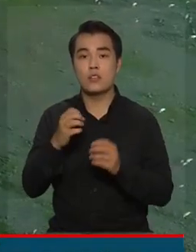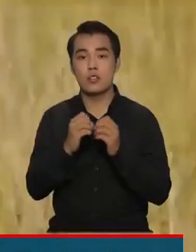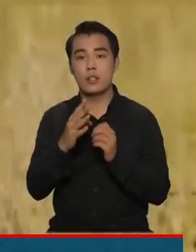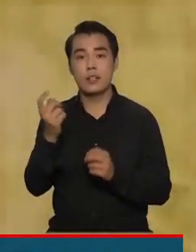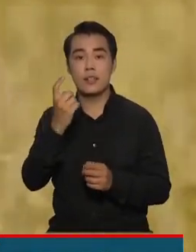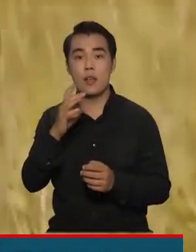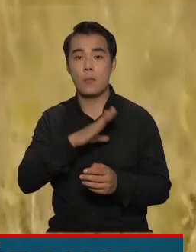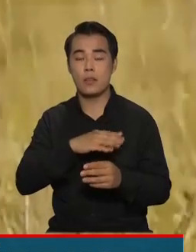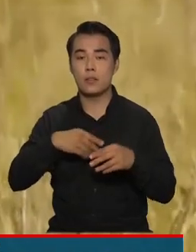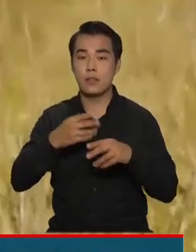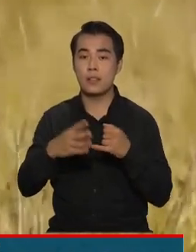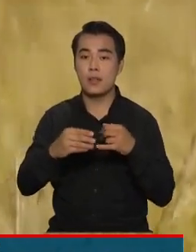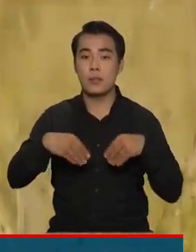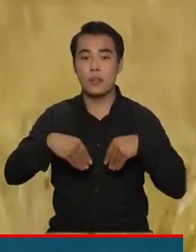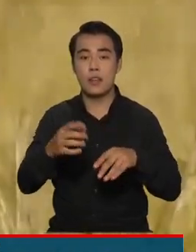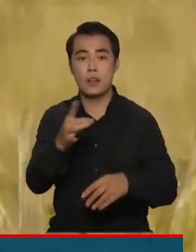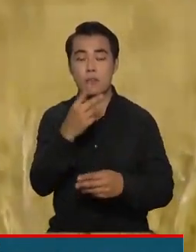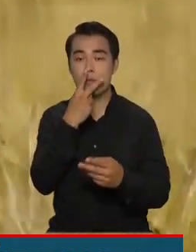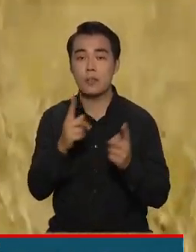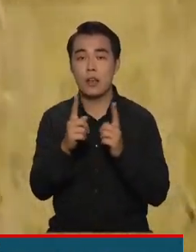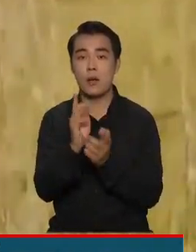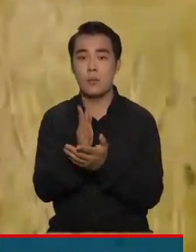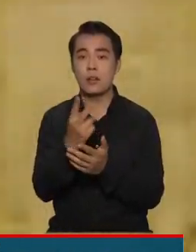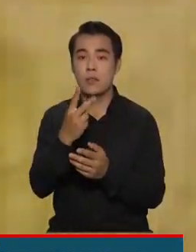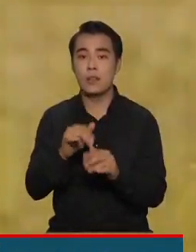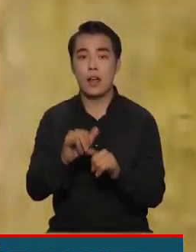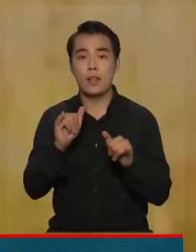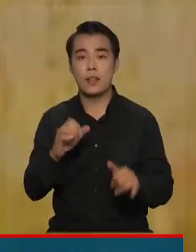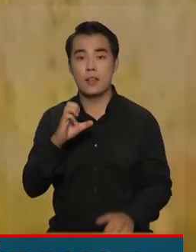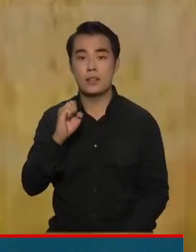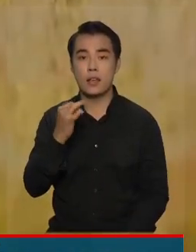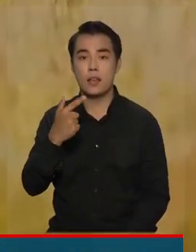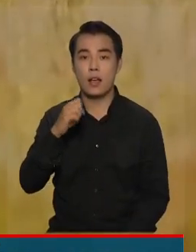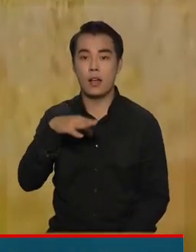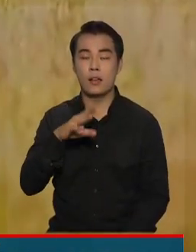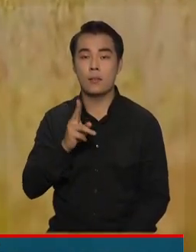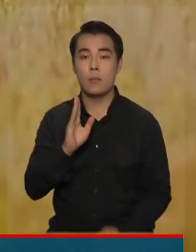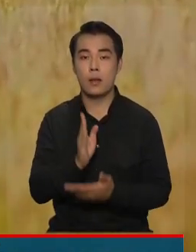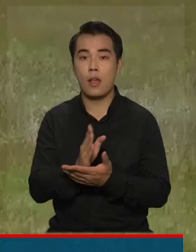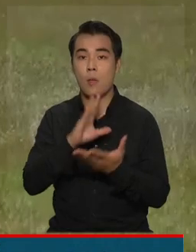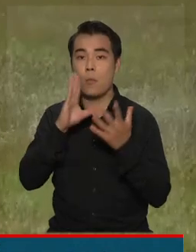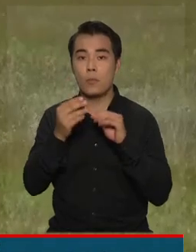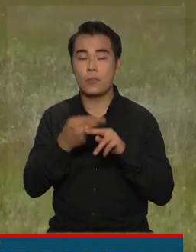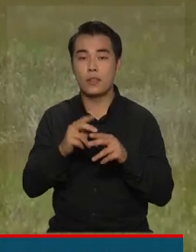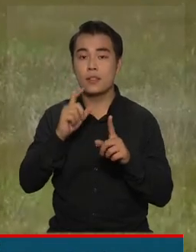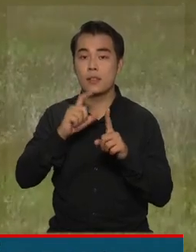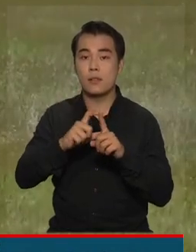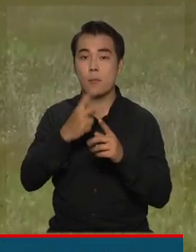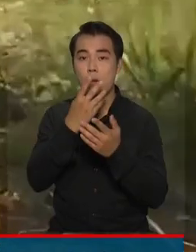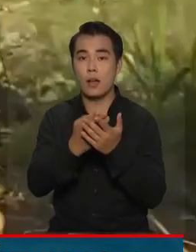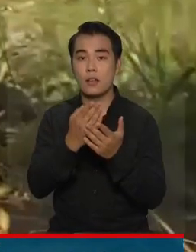2 зерносеющих районах. В регионе встречаются 2 популяции сайгаков – Устюрская и Бетпакдалинская. Их численность